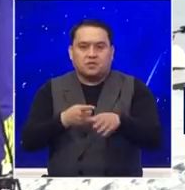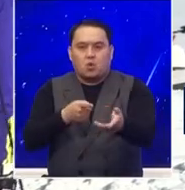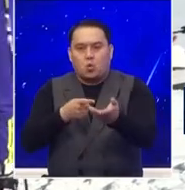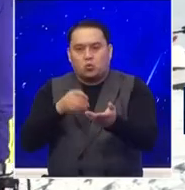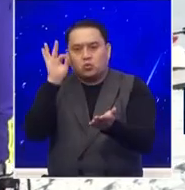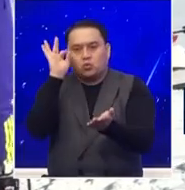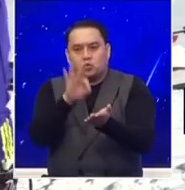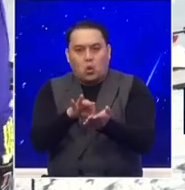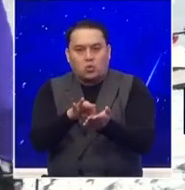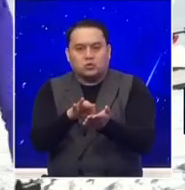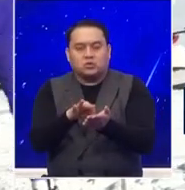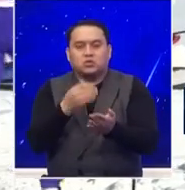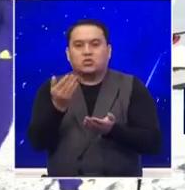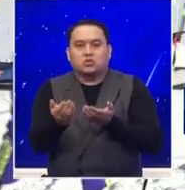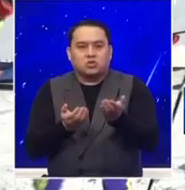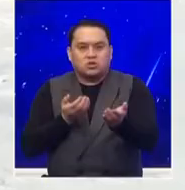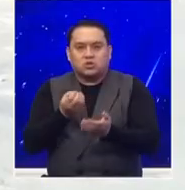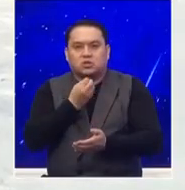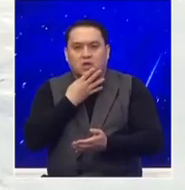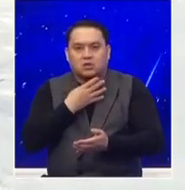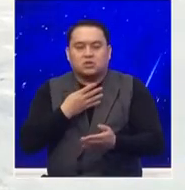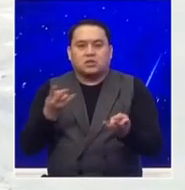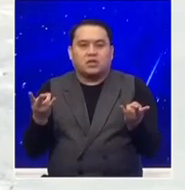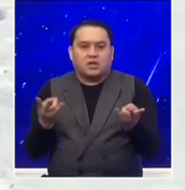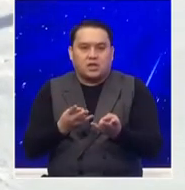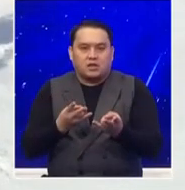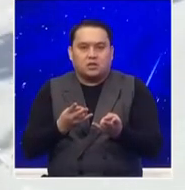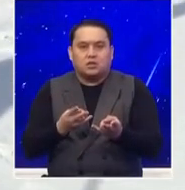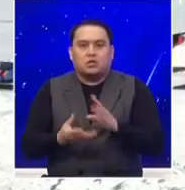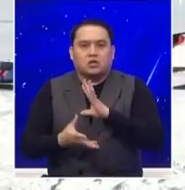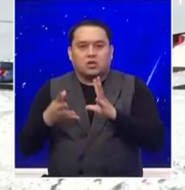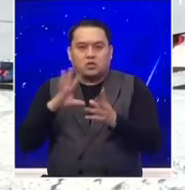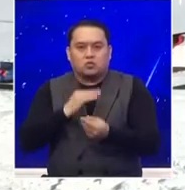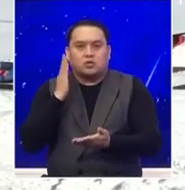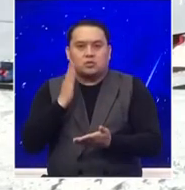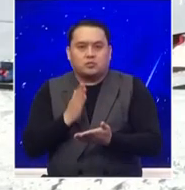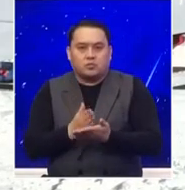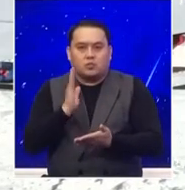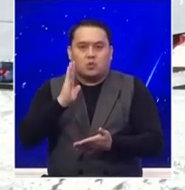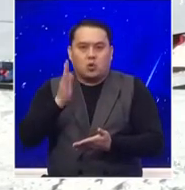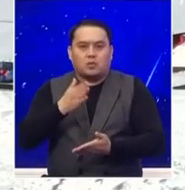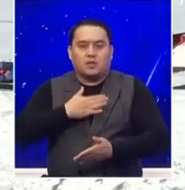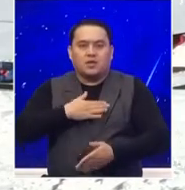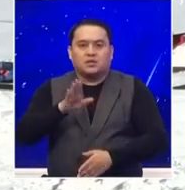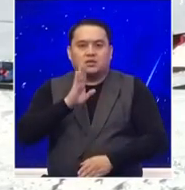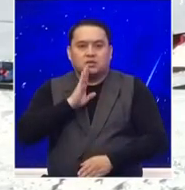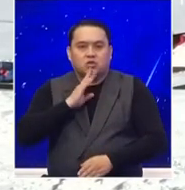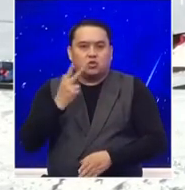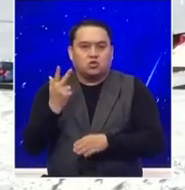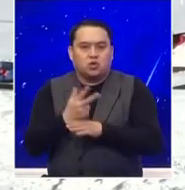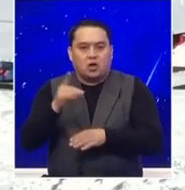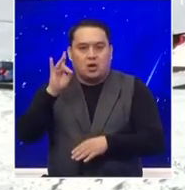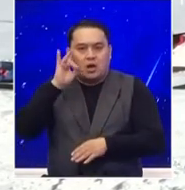нысанаға дәл тиіп, шаңғыда жақсы жүгіру керекпіз. Сонда ғана жақсы нәтижеге қол жеткізуге болады. Мен қыздар арасында 3 рет